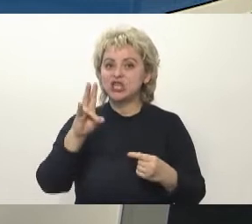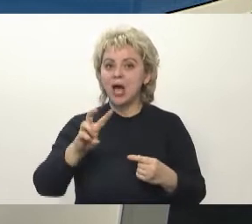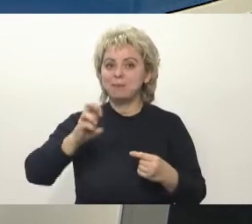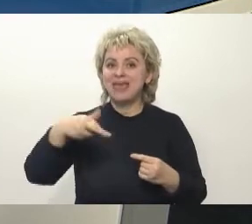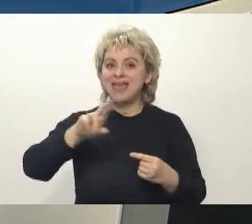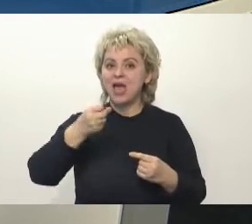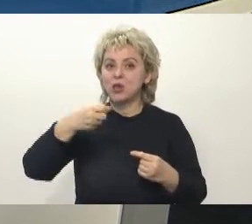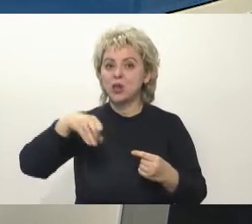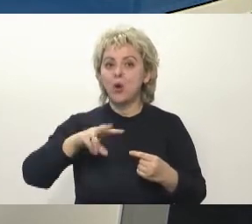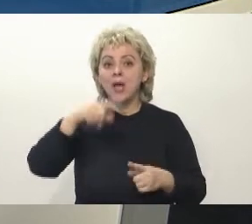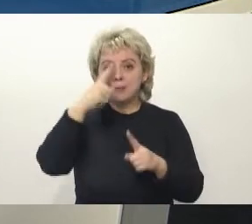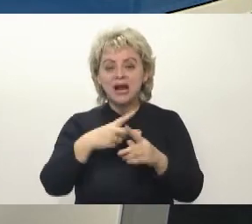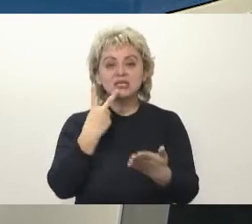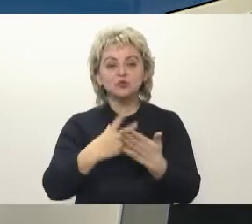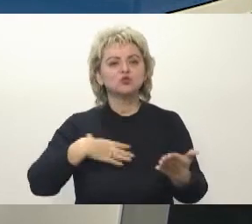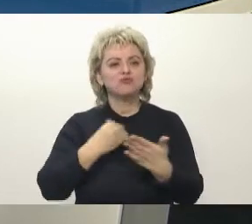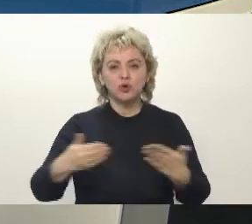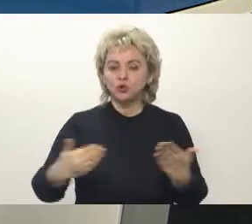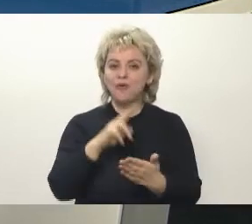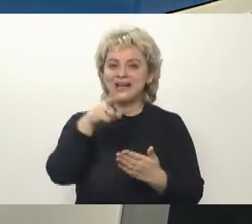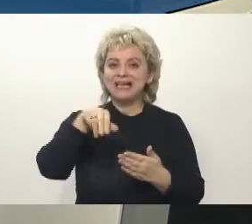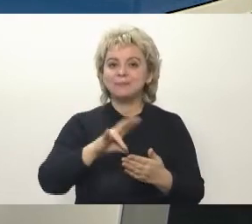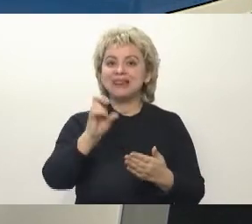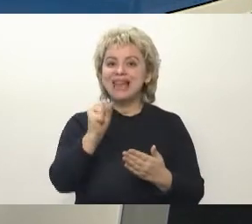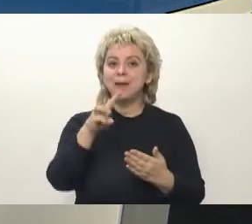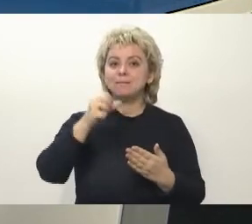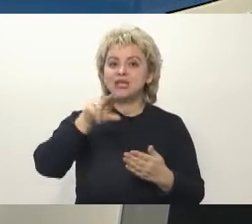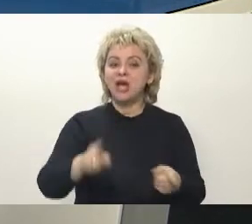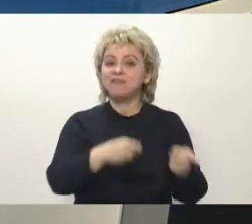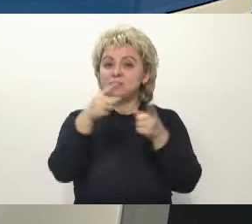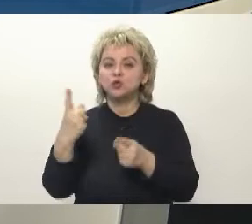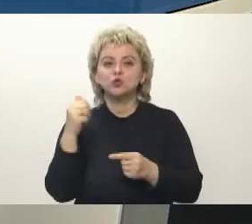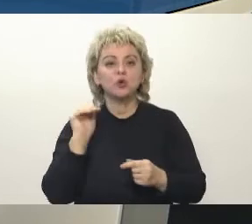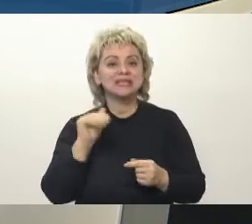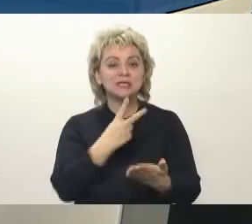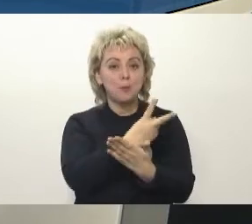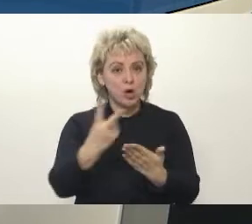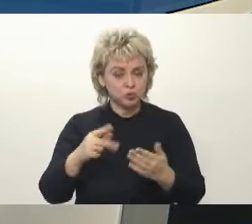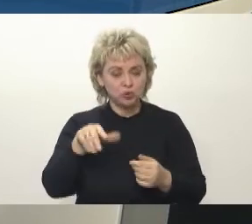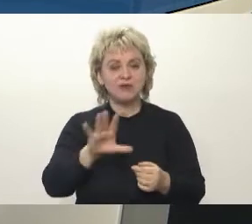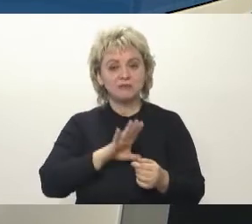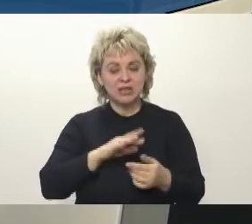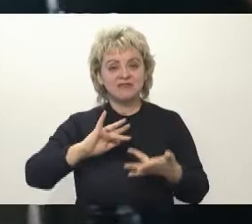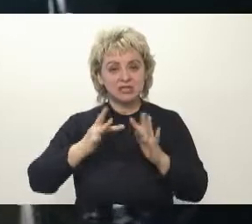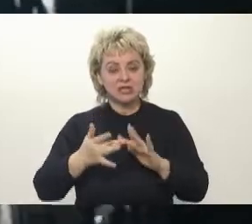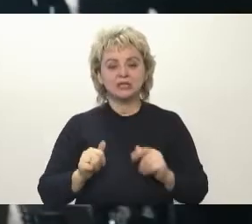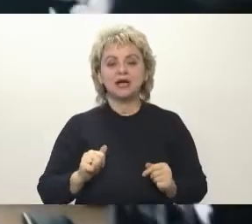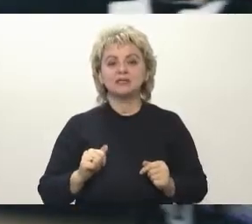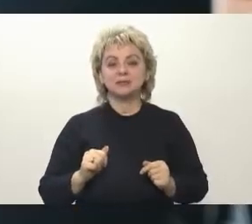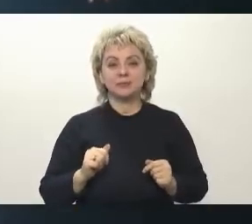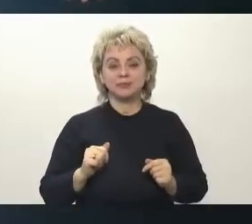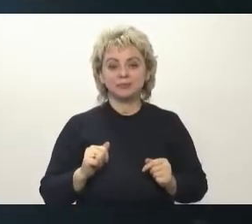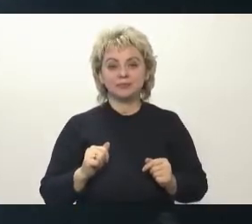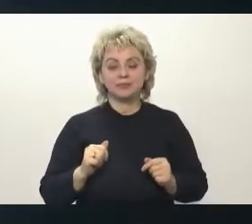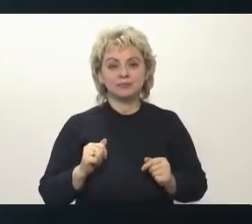Николая Миняйла. Братья презентовали свой новый клип «На битах» и перевалили за 100 тысяч просмотров. Понял, что главная